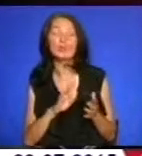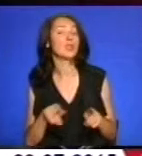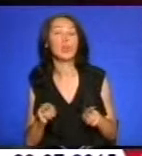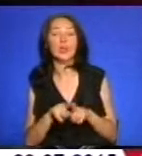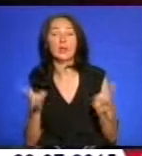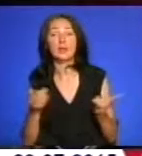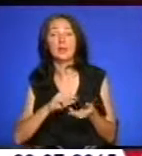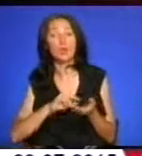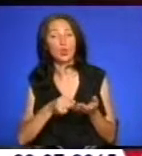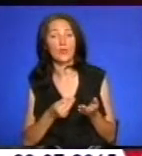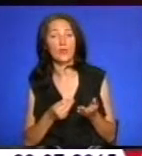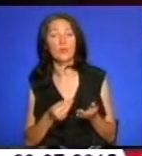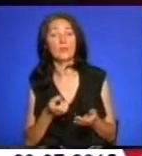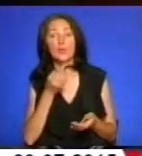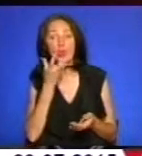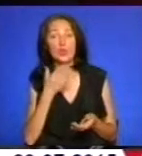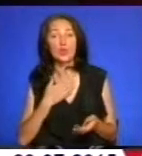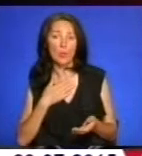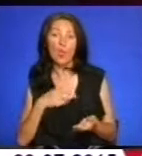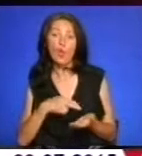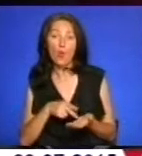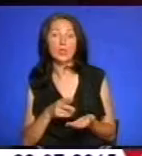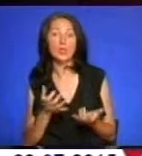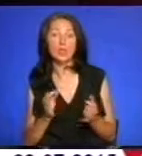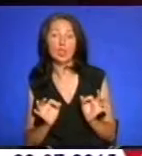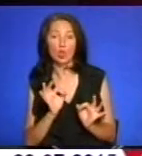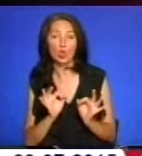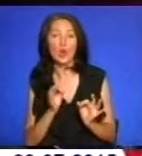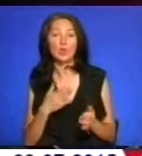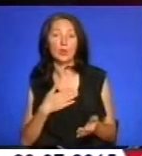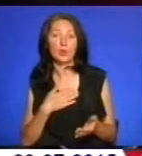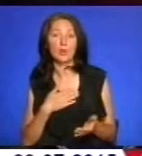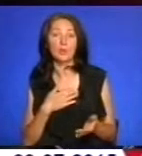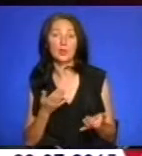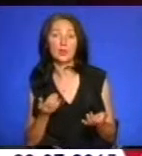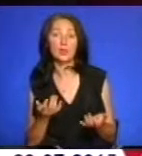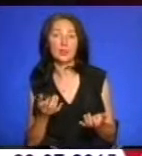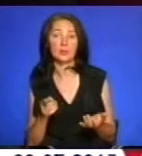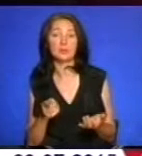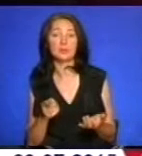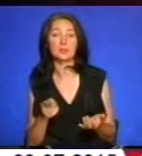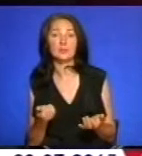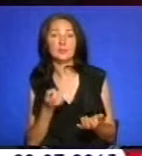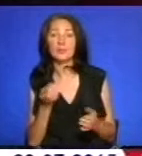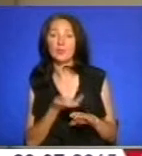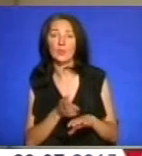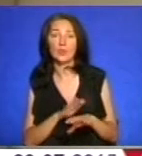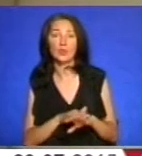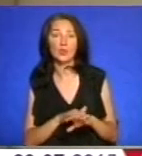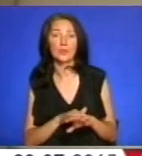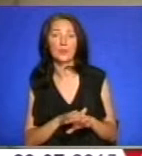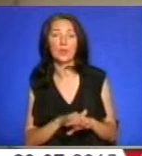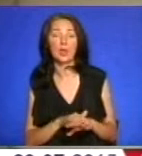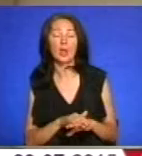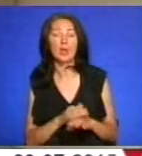Треба довідки. Ну, добре, що ми ходимо ще нормально, то нам ще то все, але трохи заважко. До